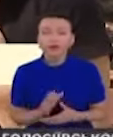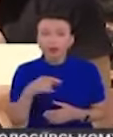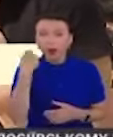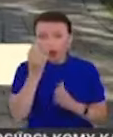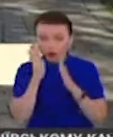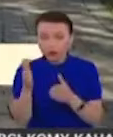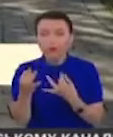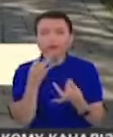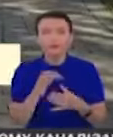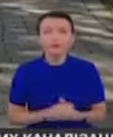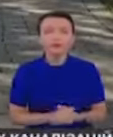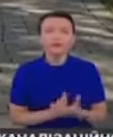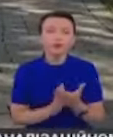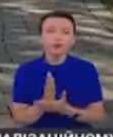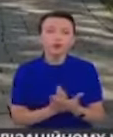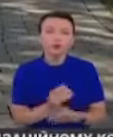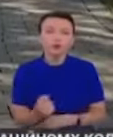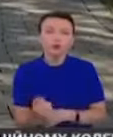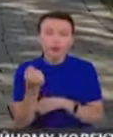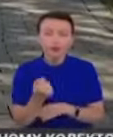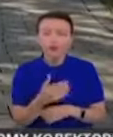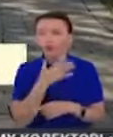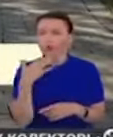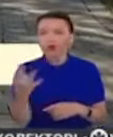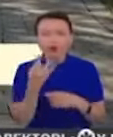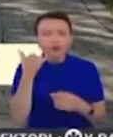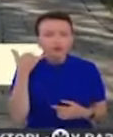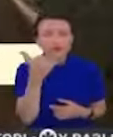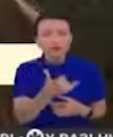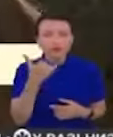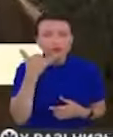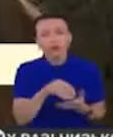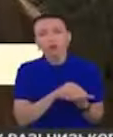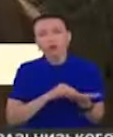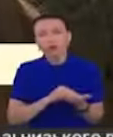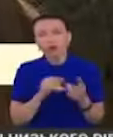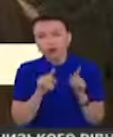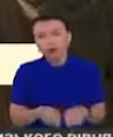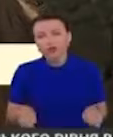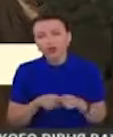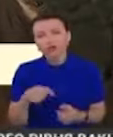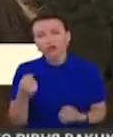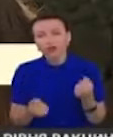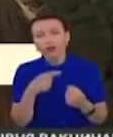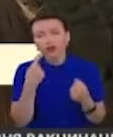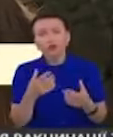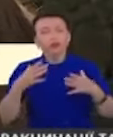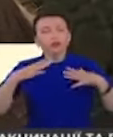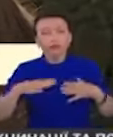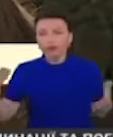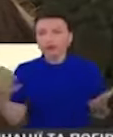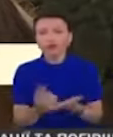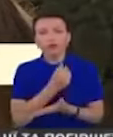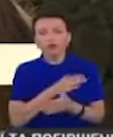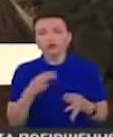ним поговорите. У службі підтримки, куди також неодноразово телефонував Віктор, повторюють одне й те ж. Водій каже, що не знаходив